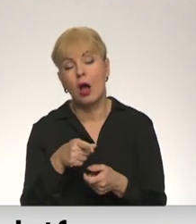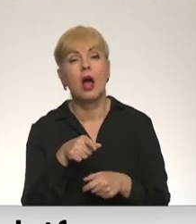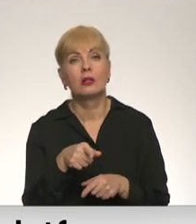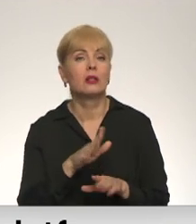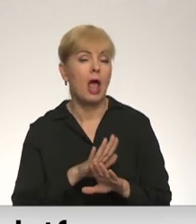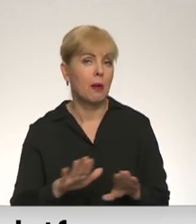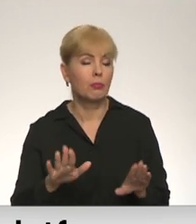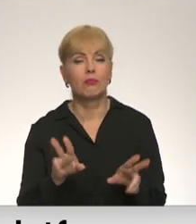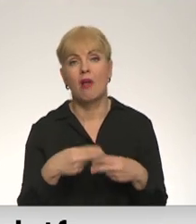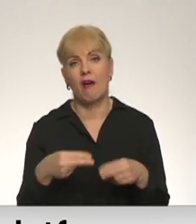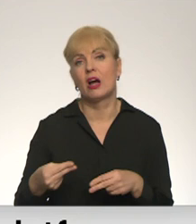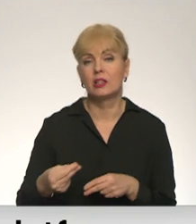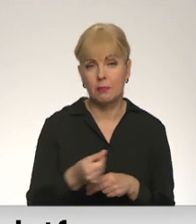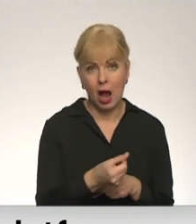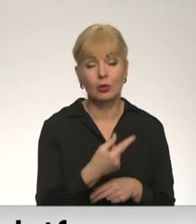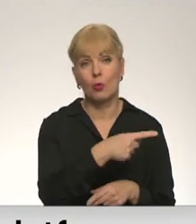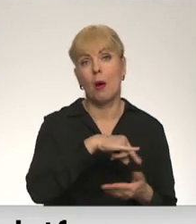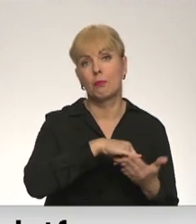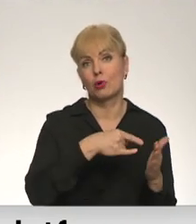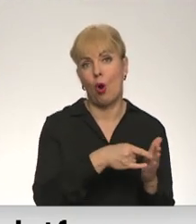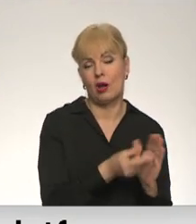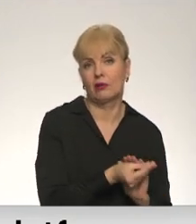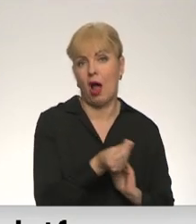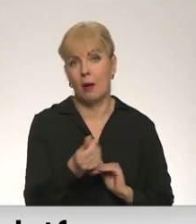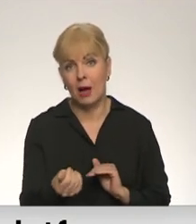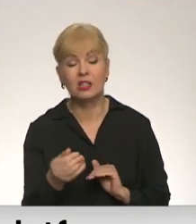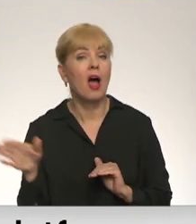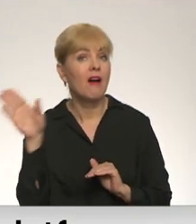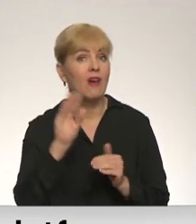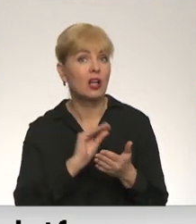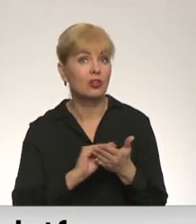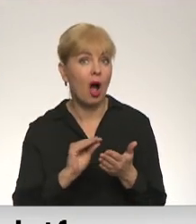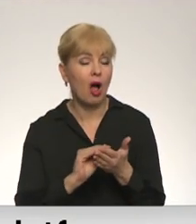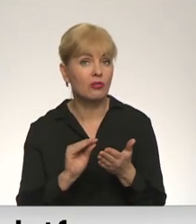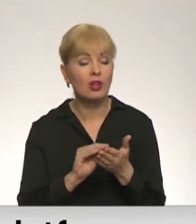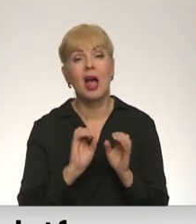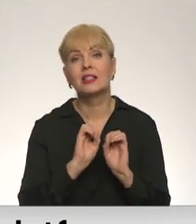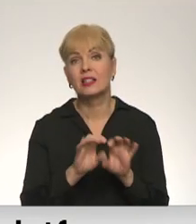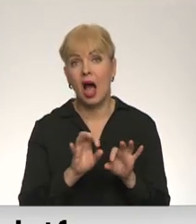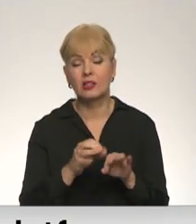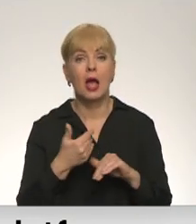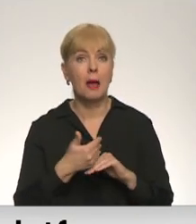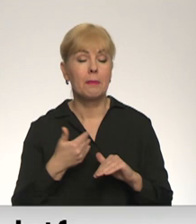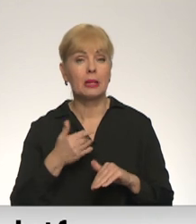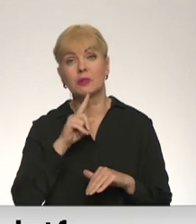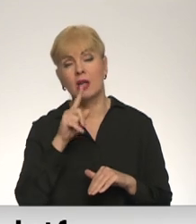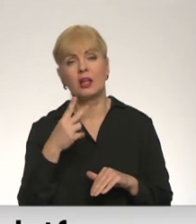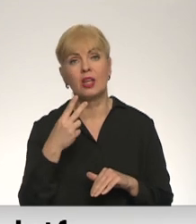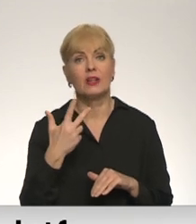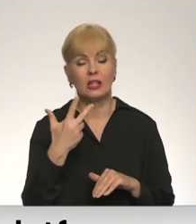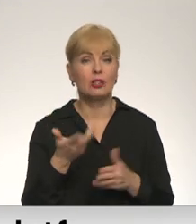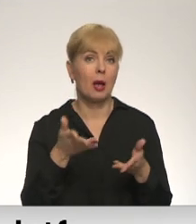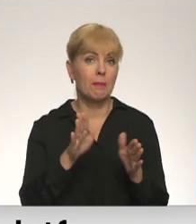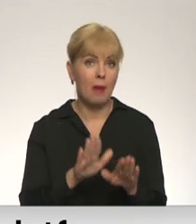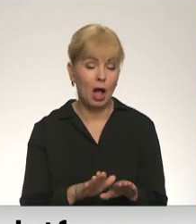atkal nebūs jāmaksā, jo mēs no projekta seksim izmaksas. Valsts kancelēja RTV vēl piebilst, ka ja pēc gada diviem vai trim būs